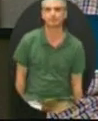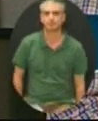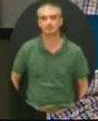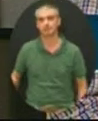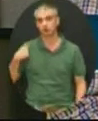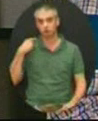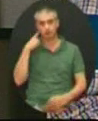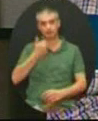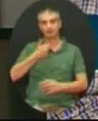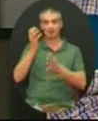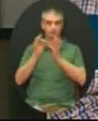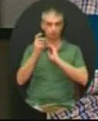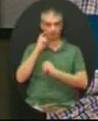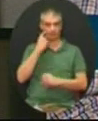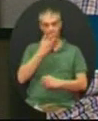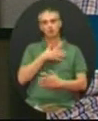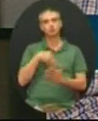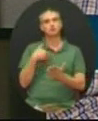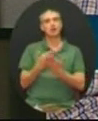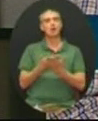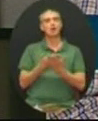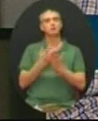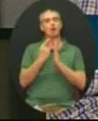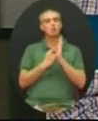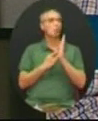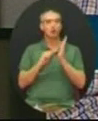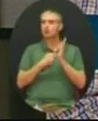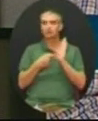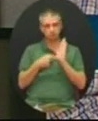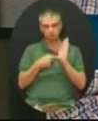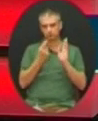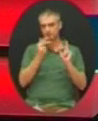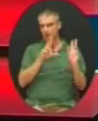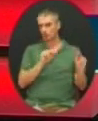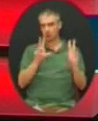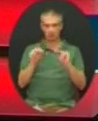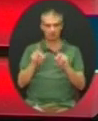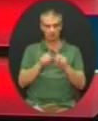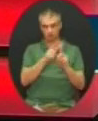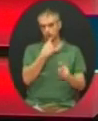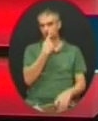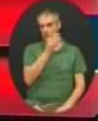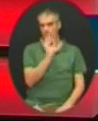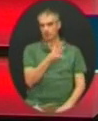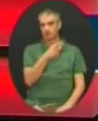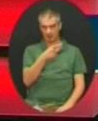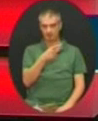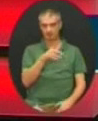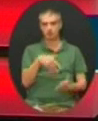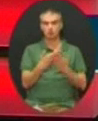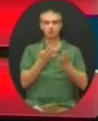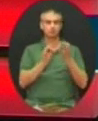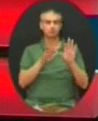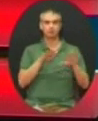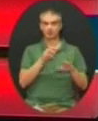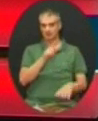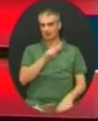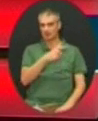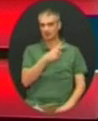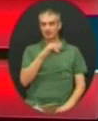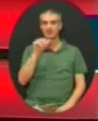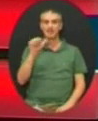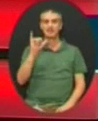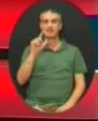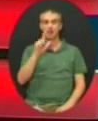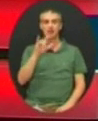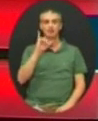הילד שקד, שהיא רוצה לקדם הצעת חוק שבמהות שלה די דומה לביקורת שאתה משמיע כלפי היועץ המשפטי של הכנסת אייל ינון. אתה